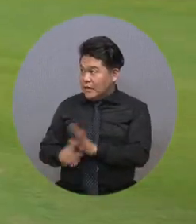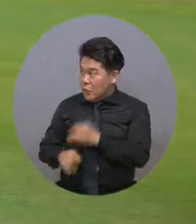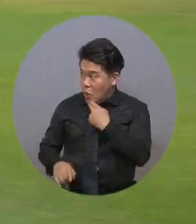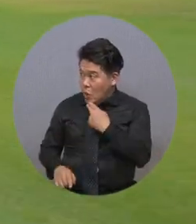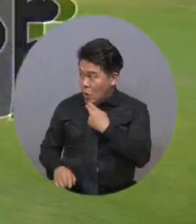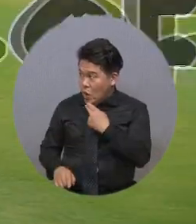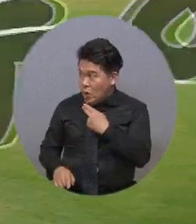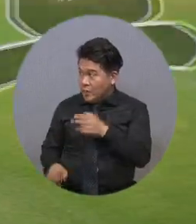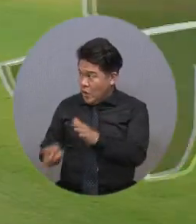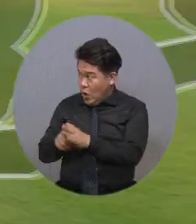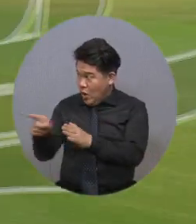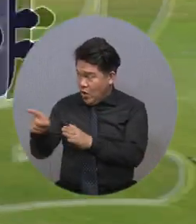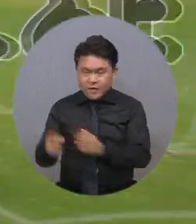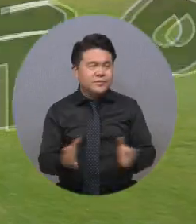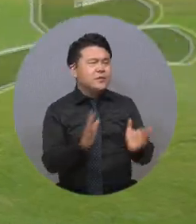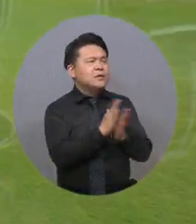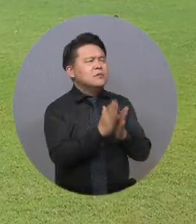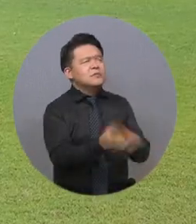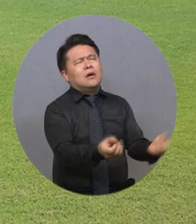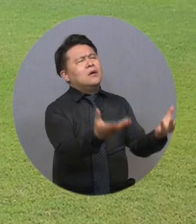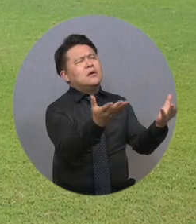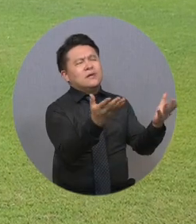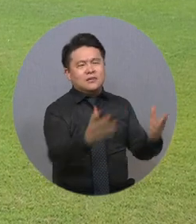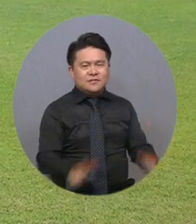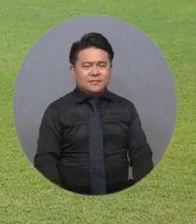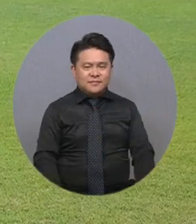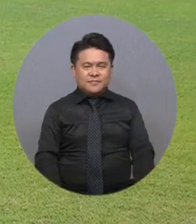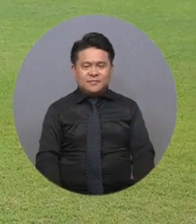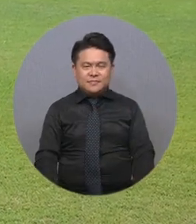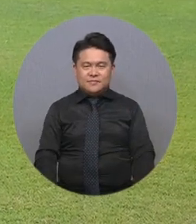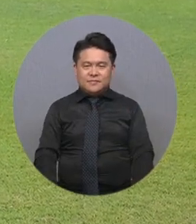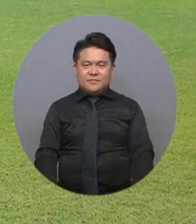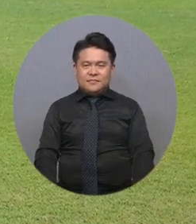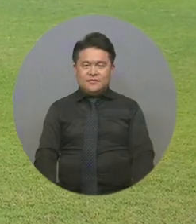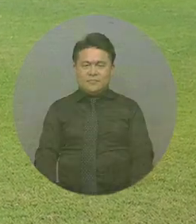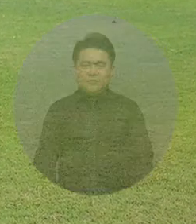믿습니까? 할렐루야. 믿습니까? 할렐루야.